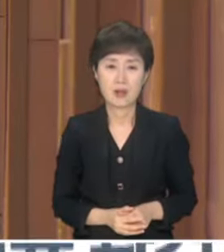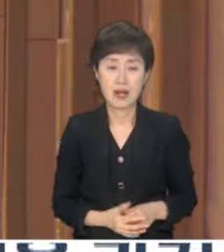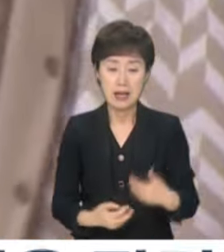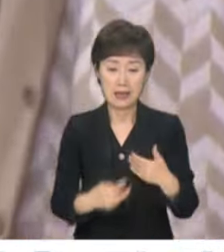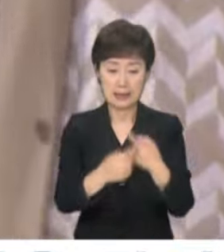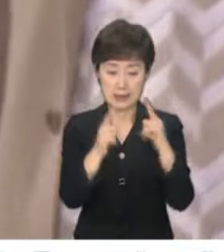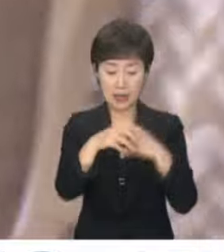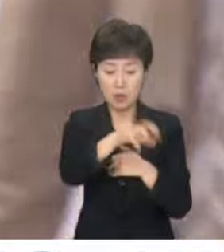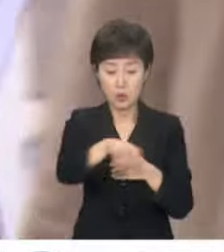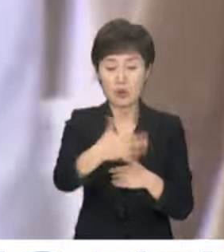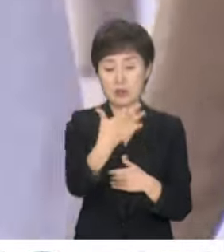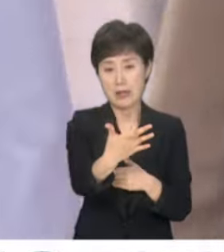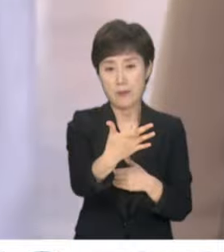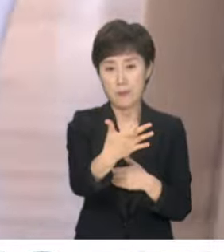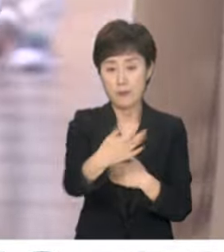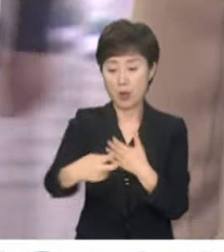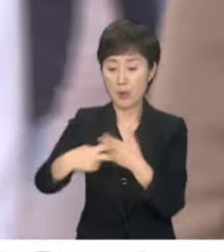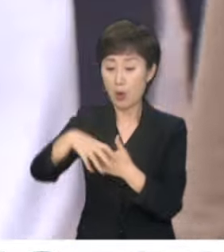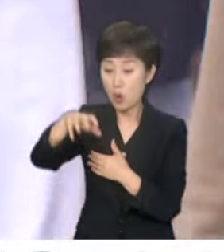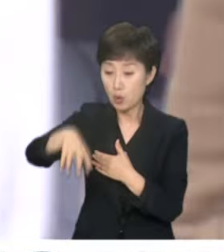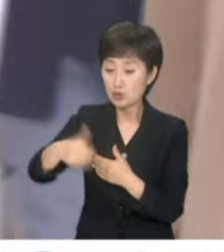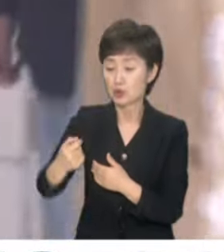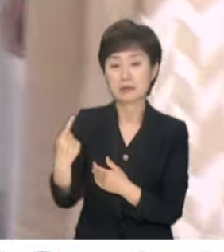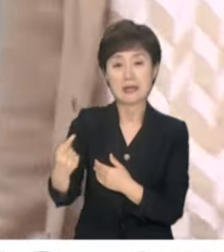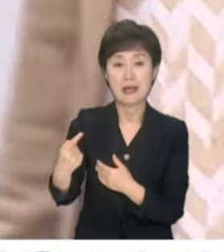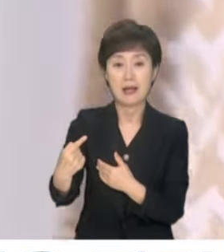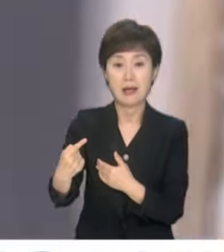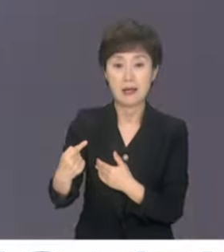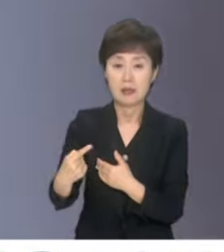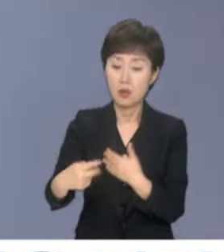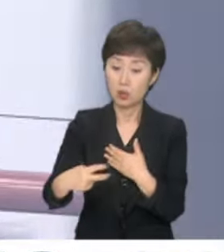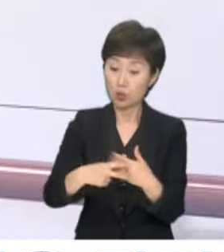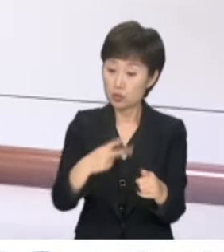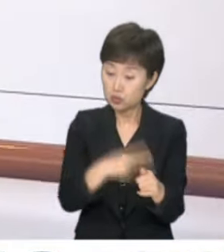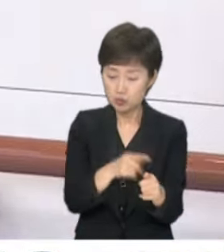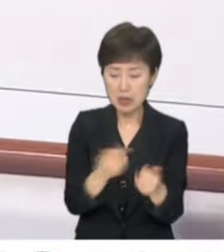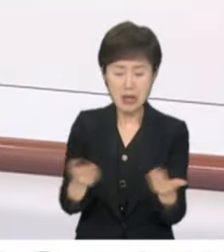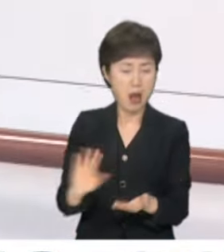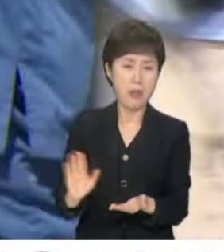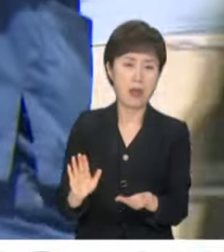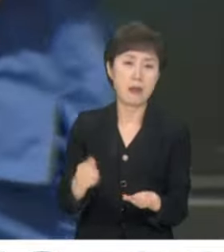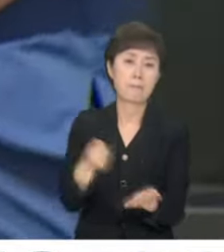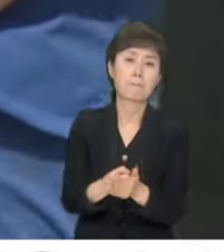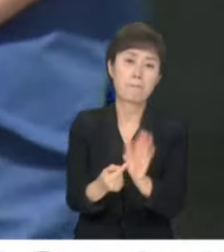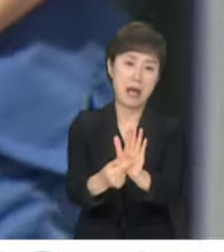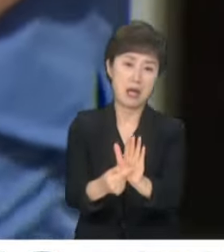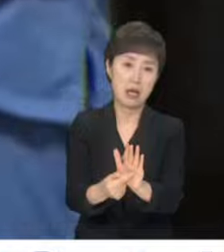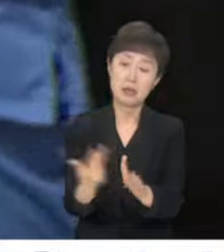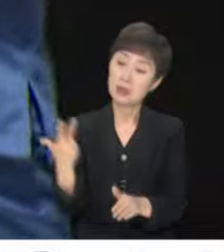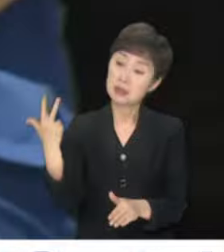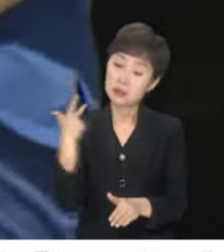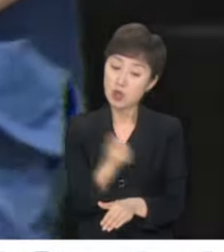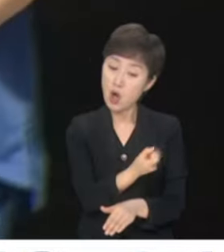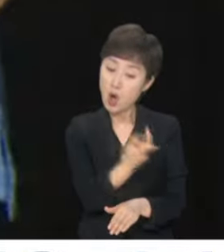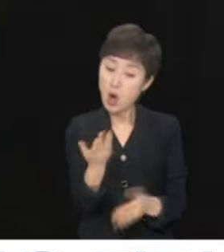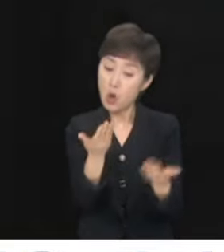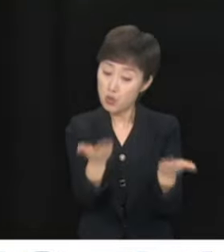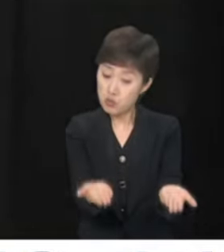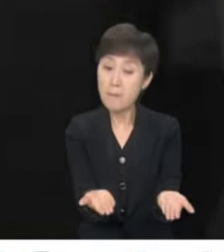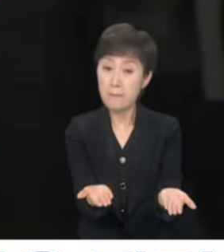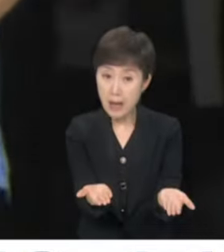19개 의대, 병원 51곳의 교수들이 휴진에 나섰습니다. 앞서 지난주 일부 병원에서 휴진이